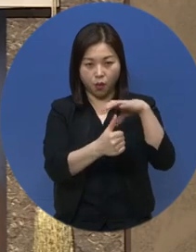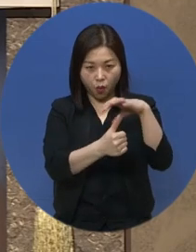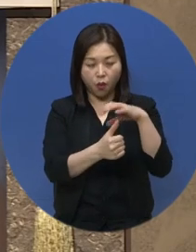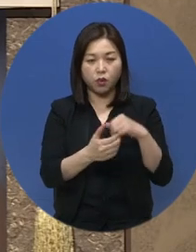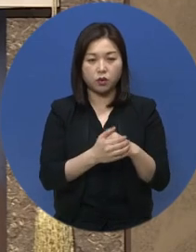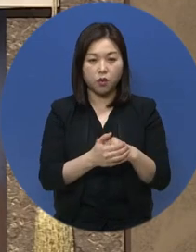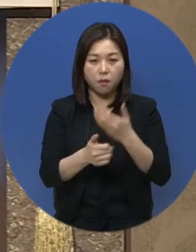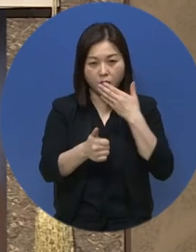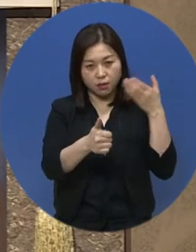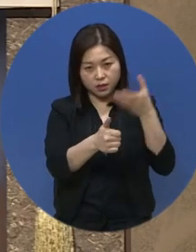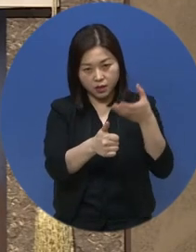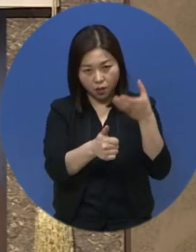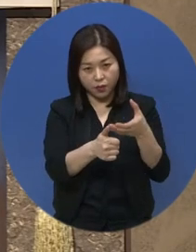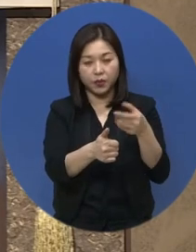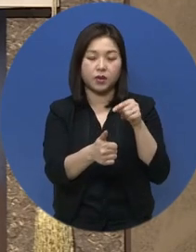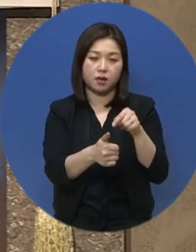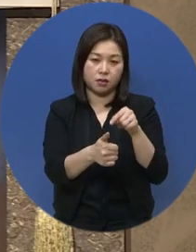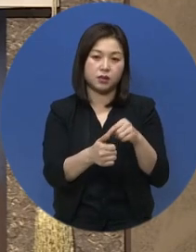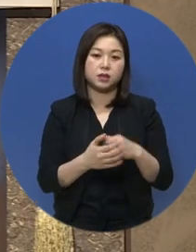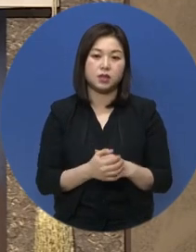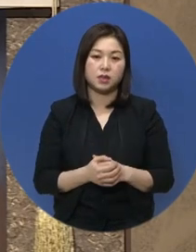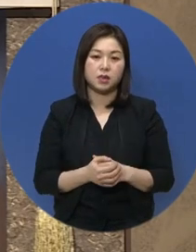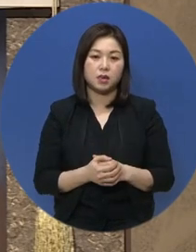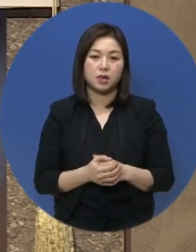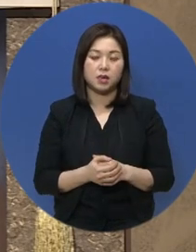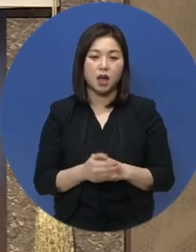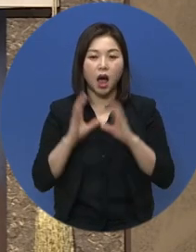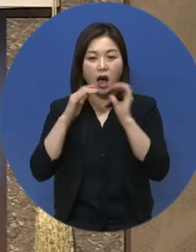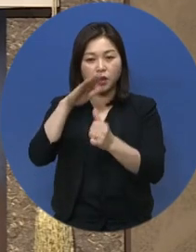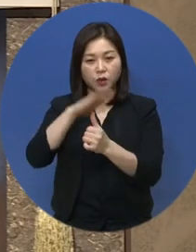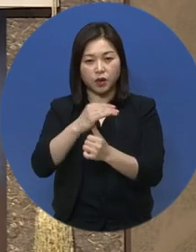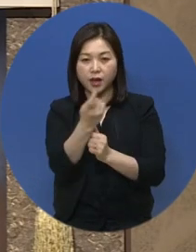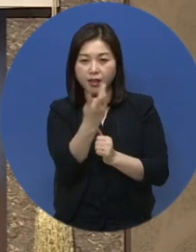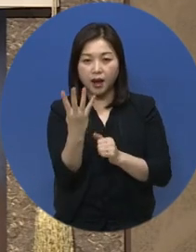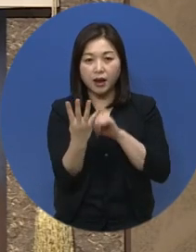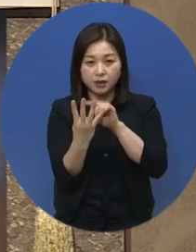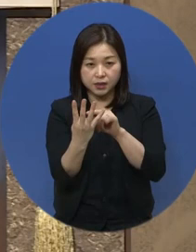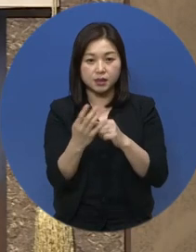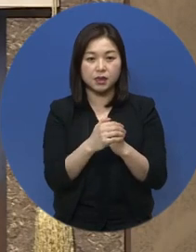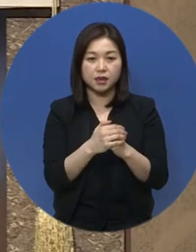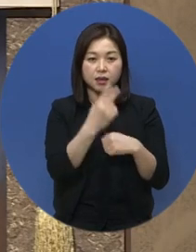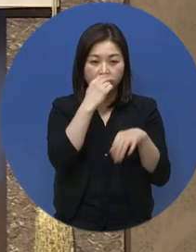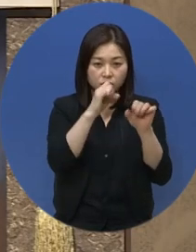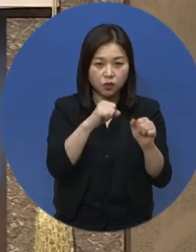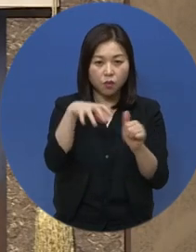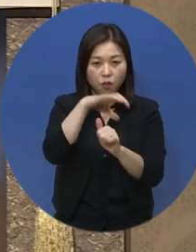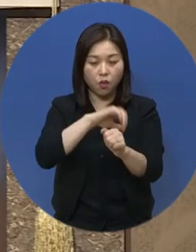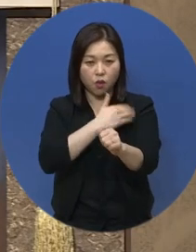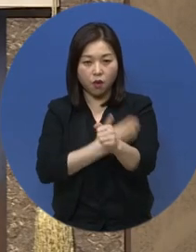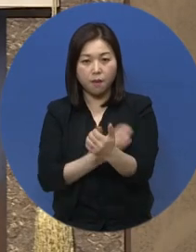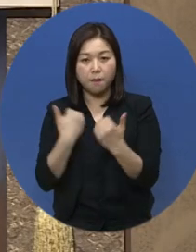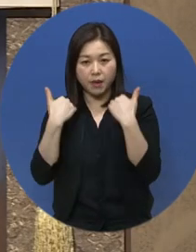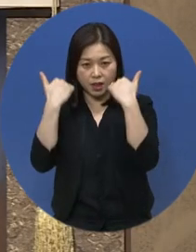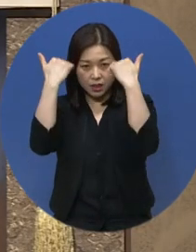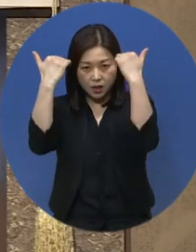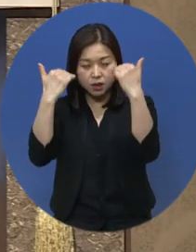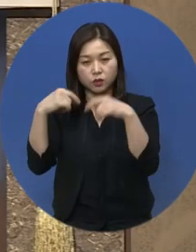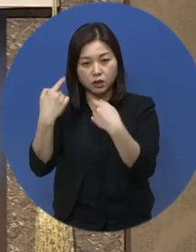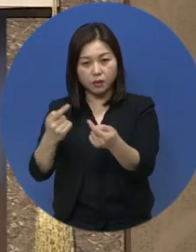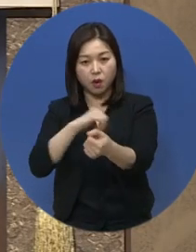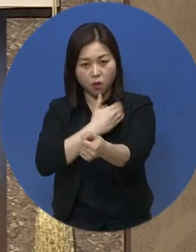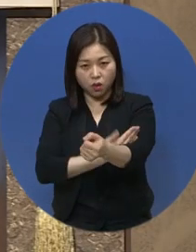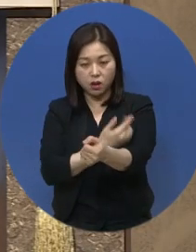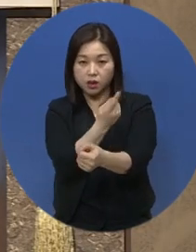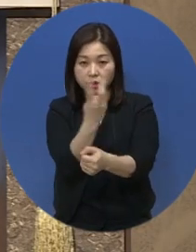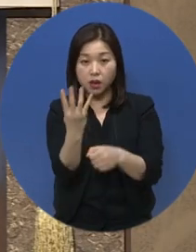급식을 제공하는 것, 이런 것들, 아동의 네 가지 권리 중에선 생존권, 보호권, 발달권, 참여권이 있는데, 네. 이 네 가지 권리를